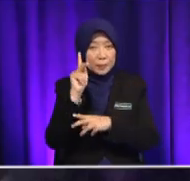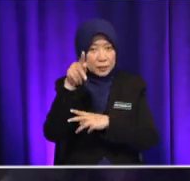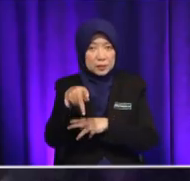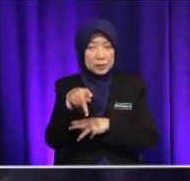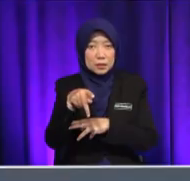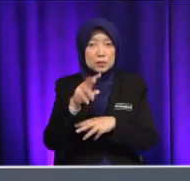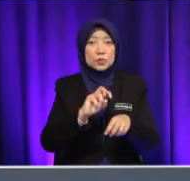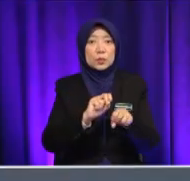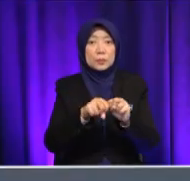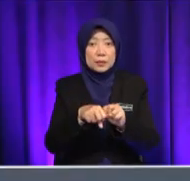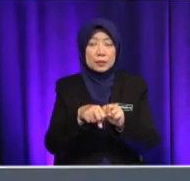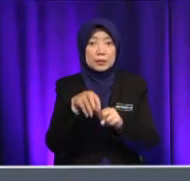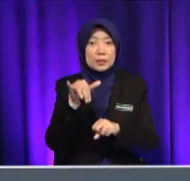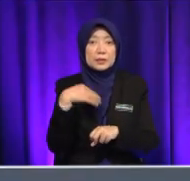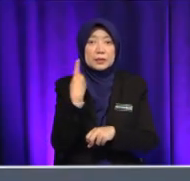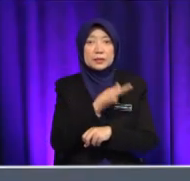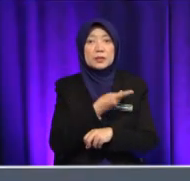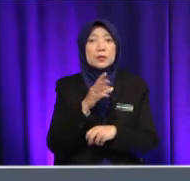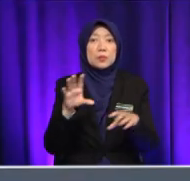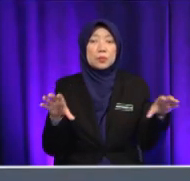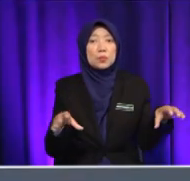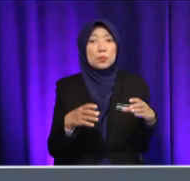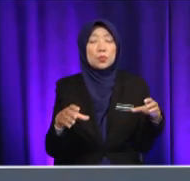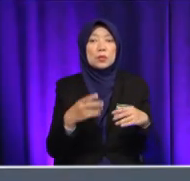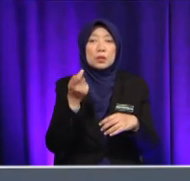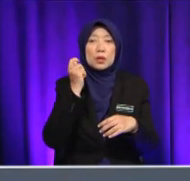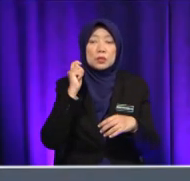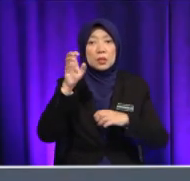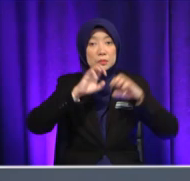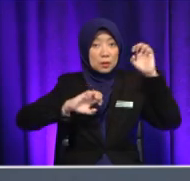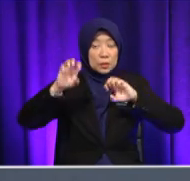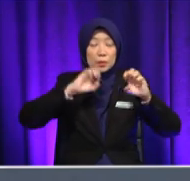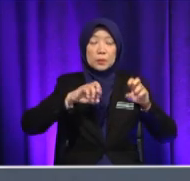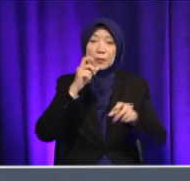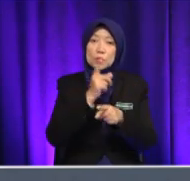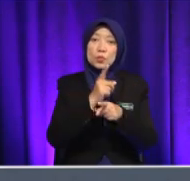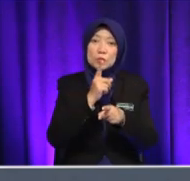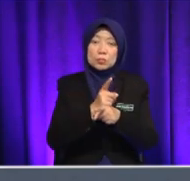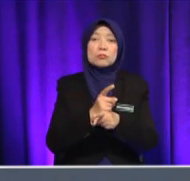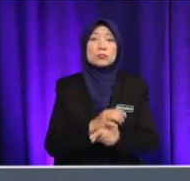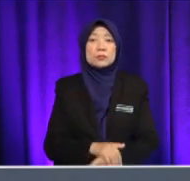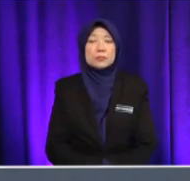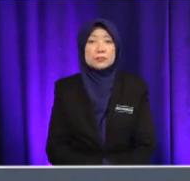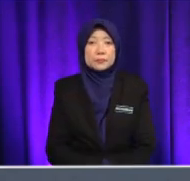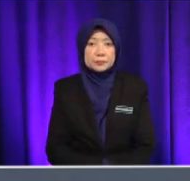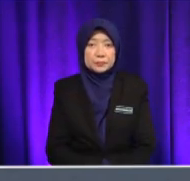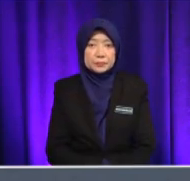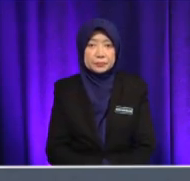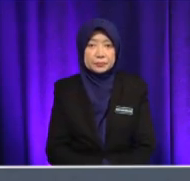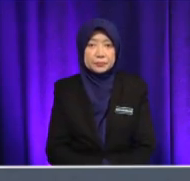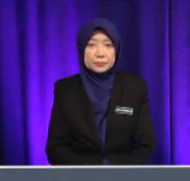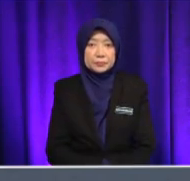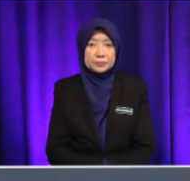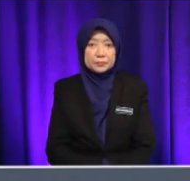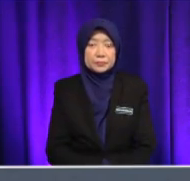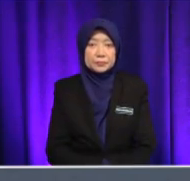supaya yang kita lakukan eksperimen tadi betul-betul tepat dengan apa yang kita buat. Okey. Okey, so asid eh. Okey, baik. Okay, so,